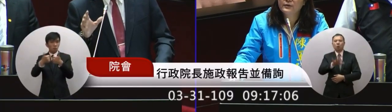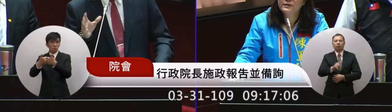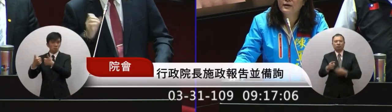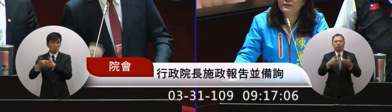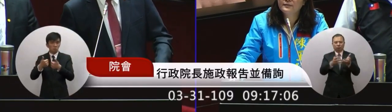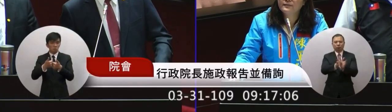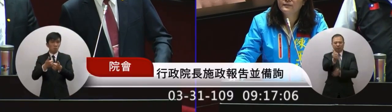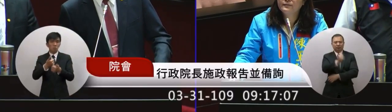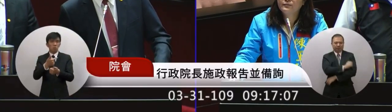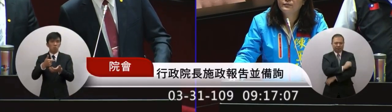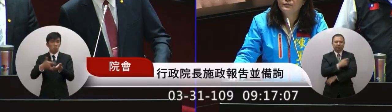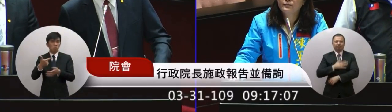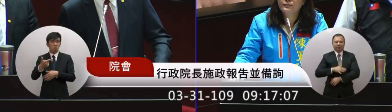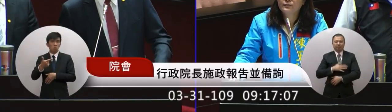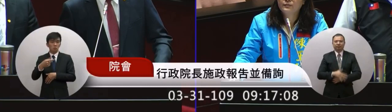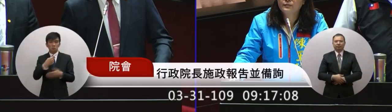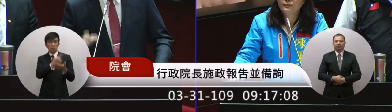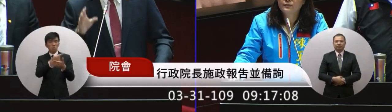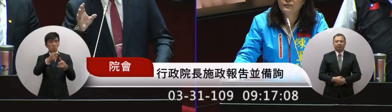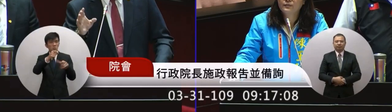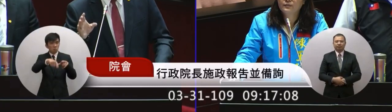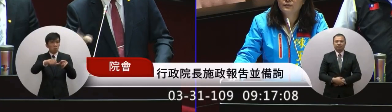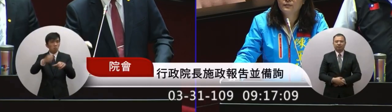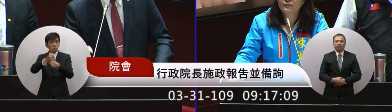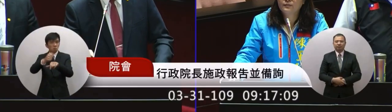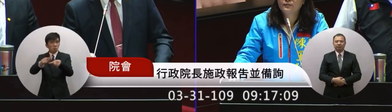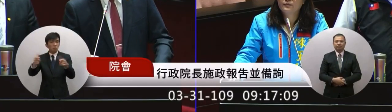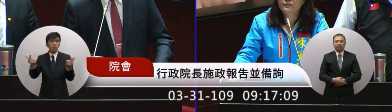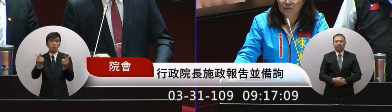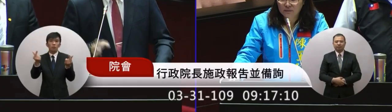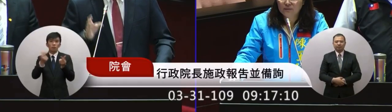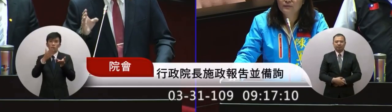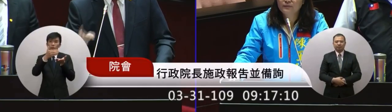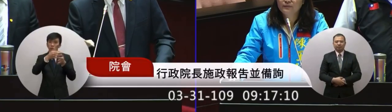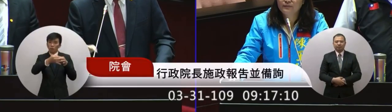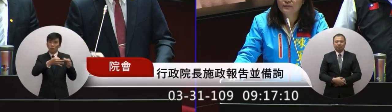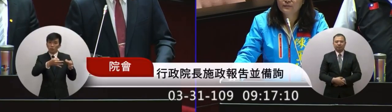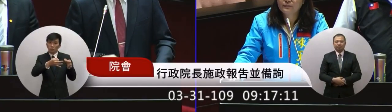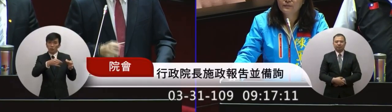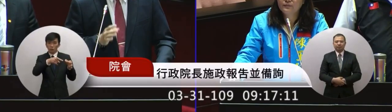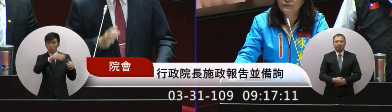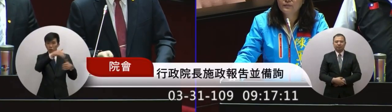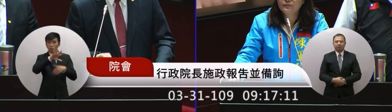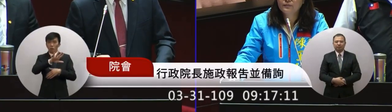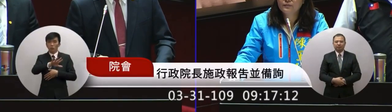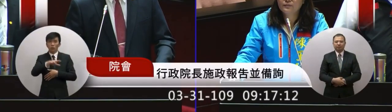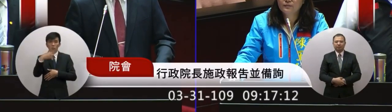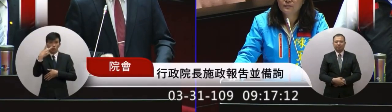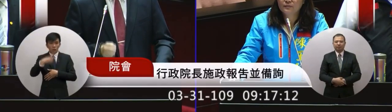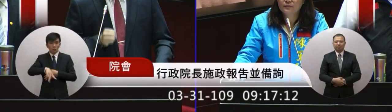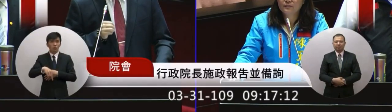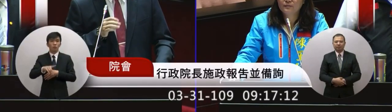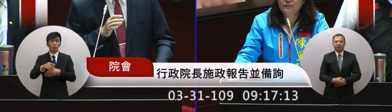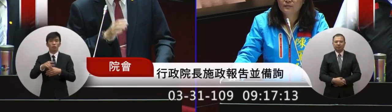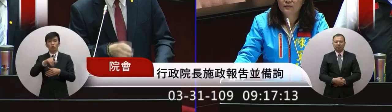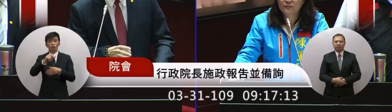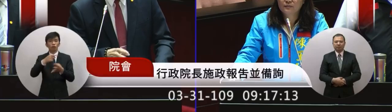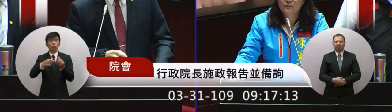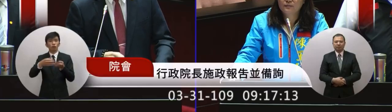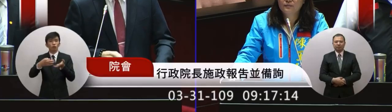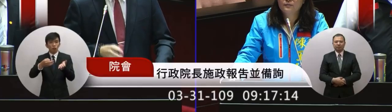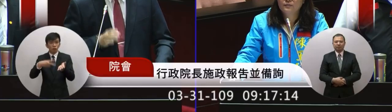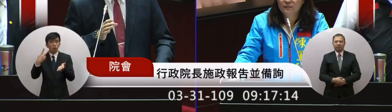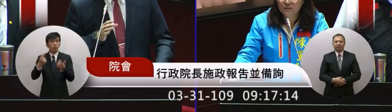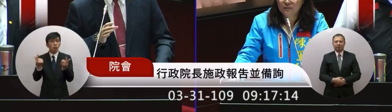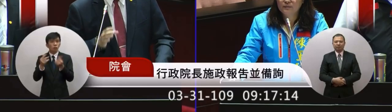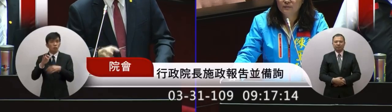辛苦了， 把各行各业全部都找来，包括餐饮。那餐饮完了以后，零售就是机